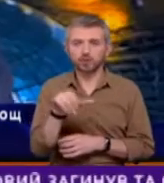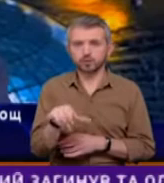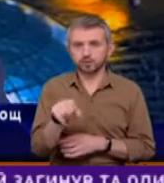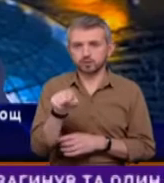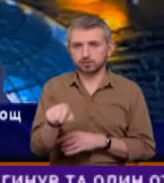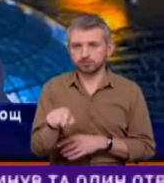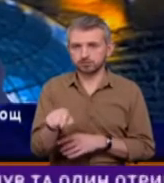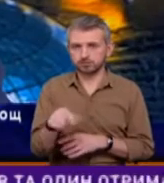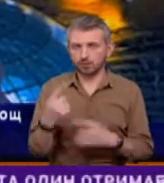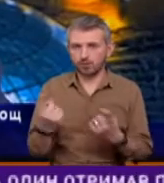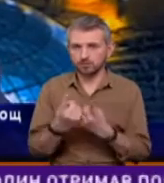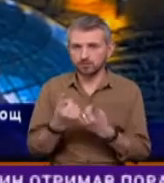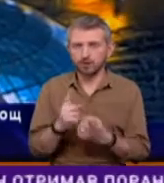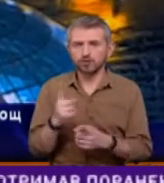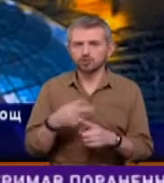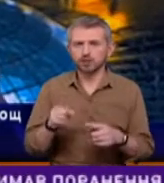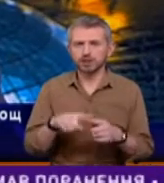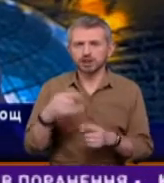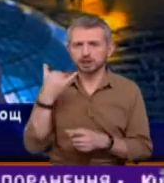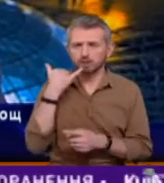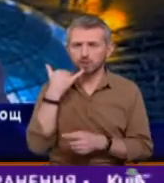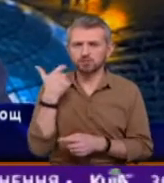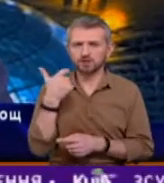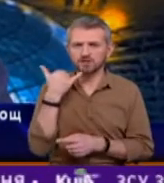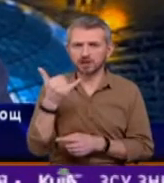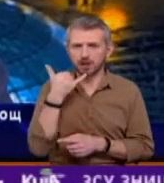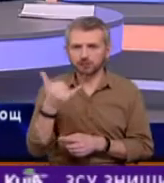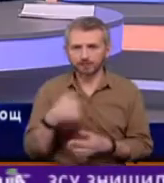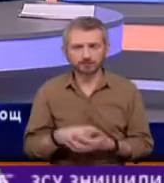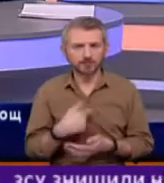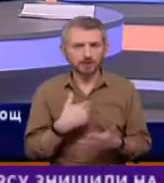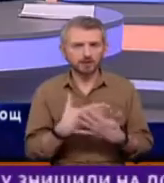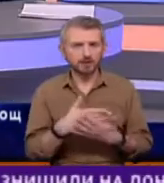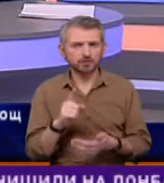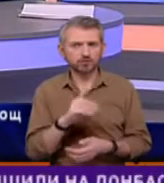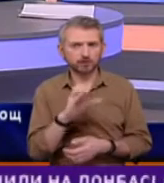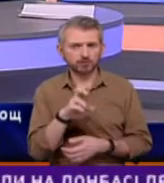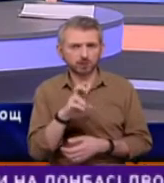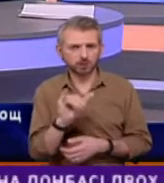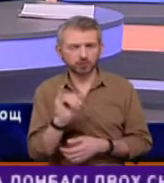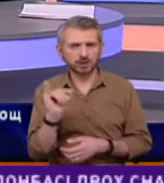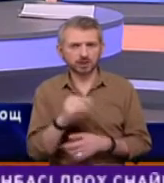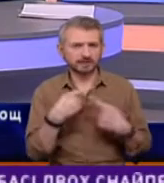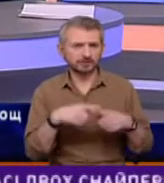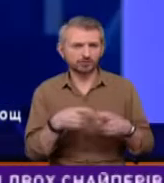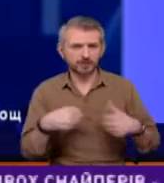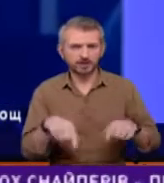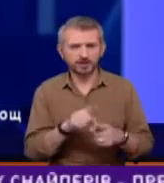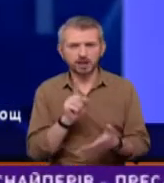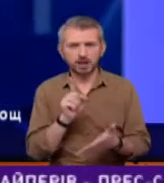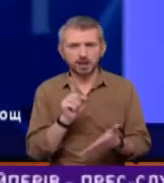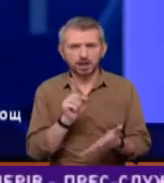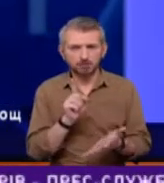доволі таки прозаїчна. Що то з телефонними дзвінками? Мені здається, що СБУ і технічний відділ